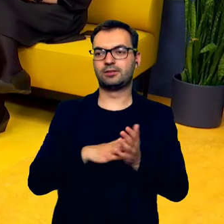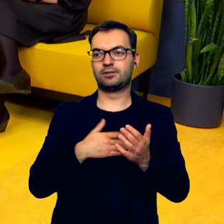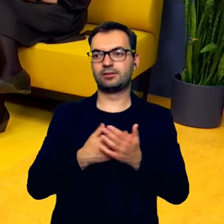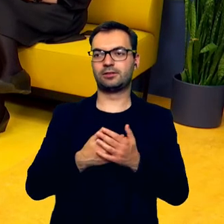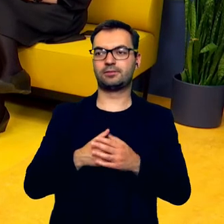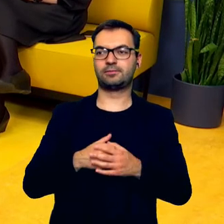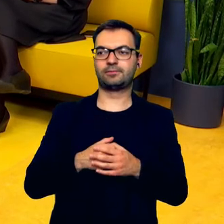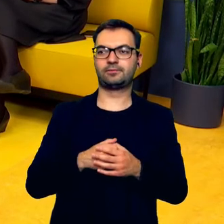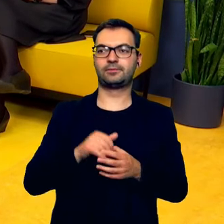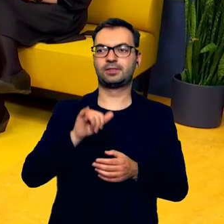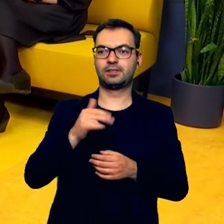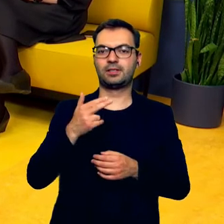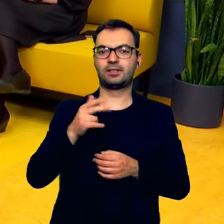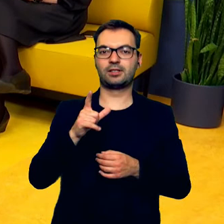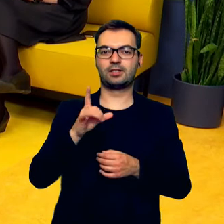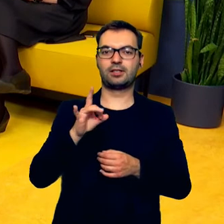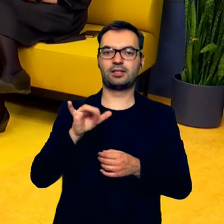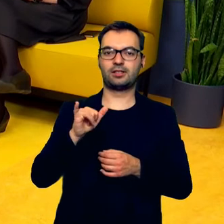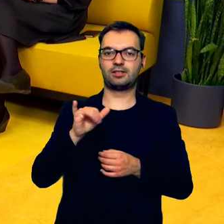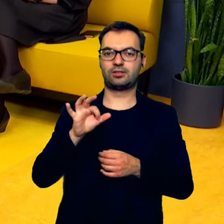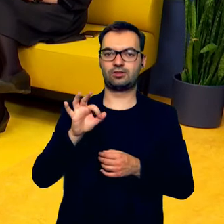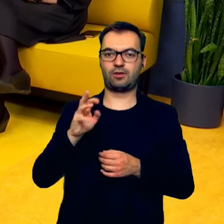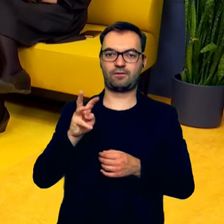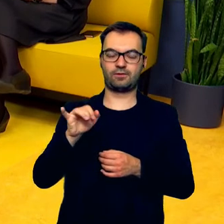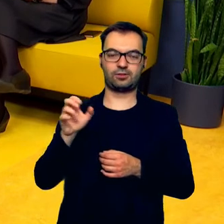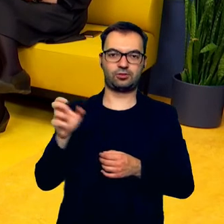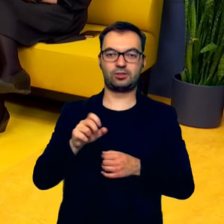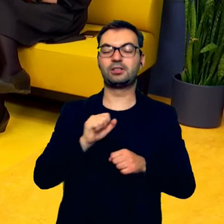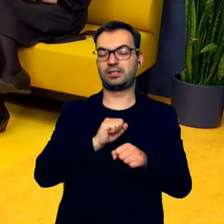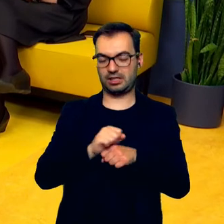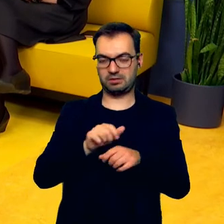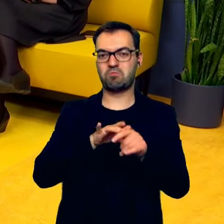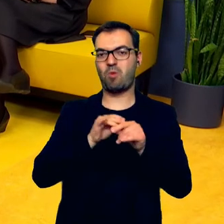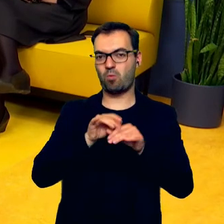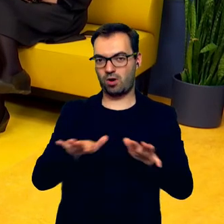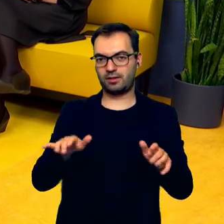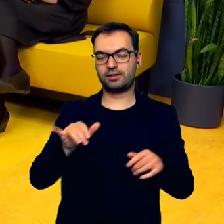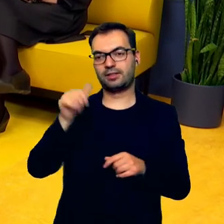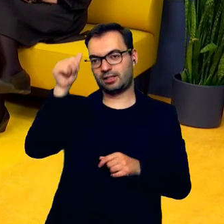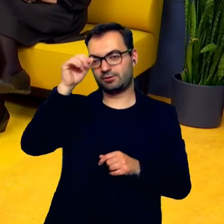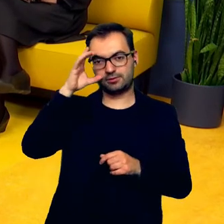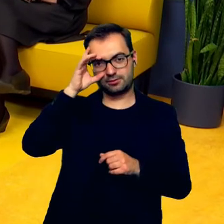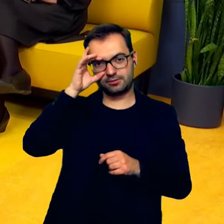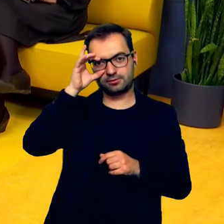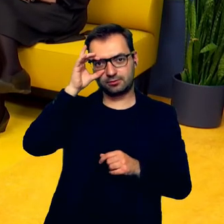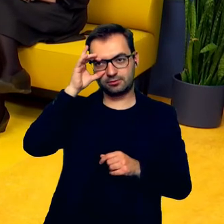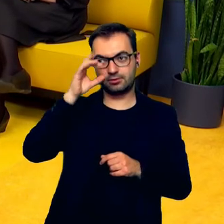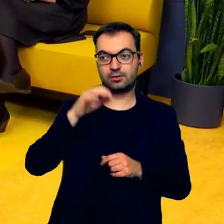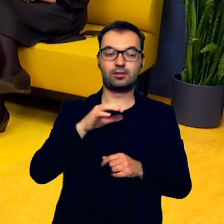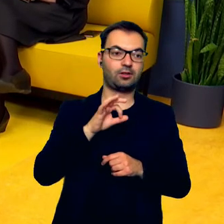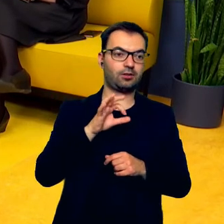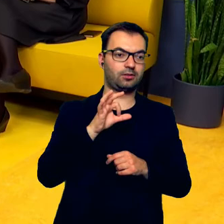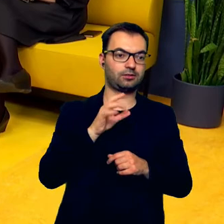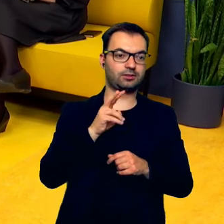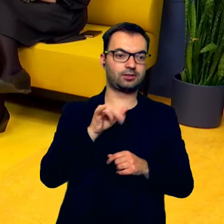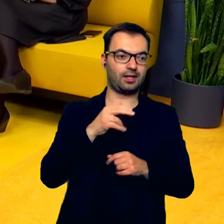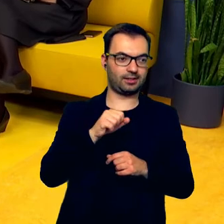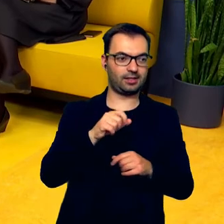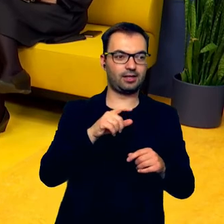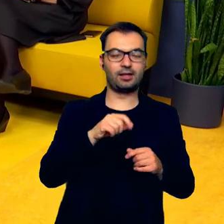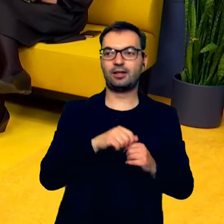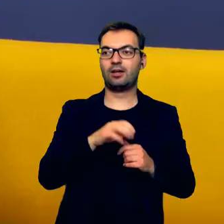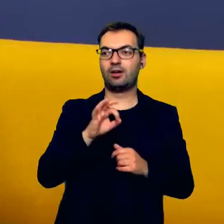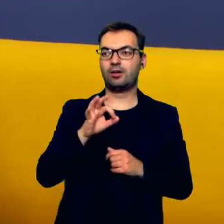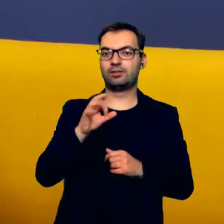przykład takie nazwisko jak Inglisowicz znalazłem. Aha. Istnieje, jest znane. Otóż, ale Oskiada to jest Aurelia rzeczywiście. Tak,